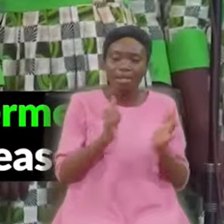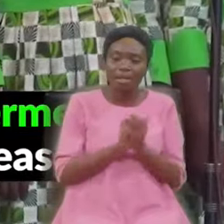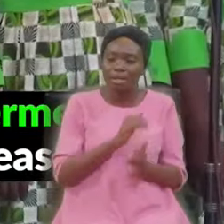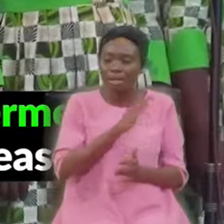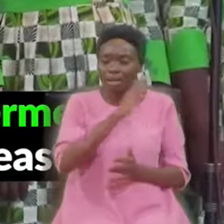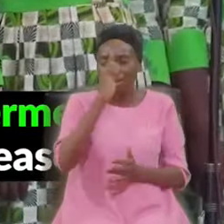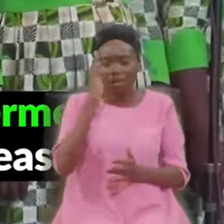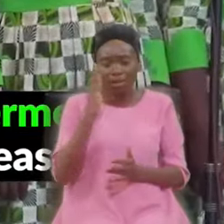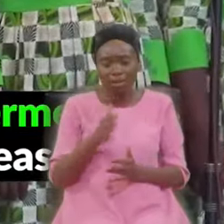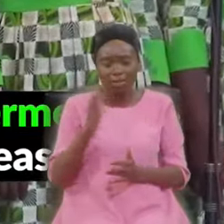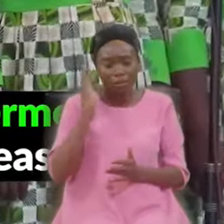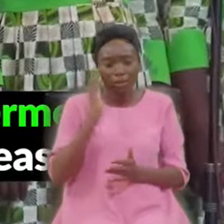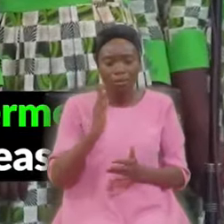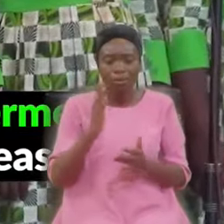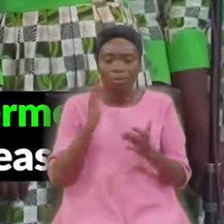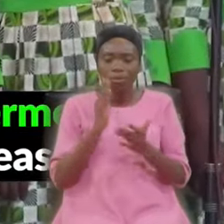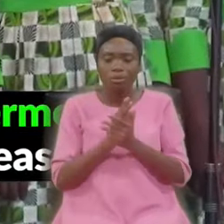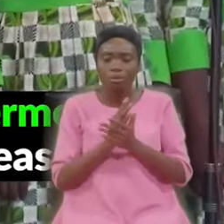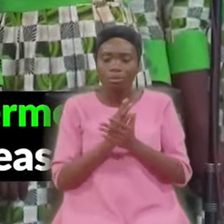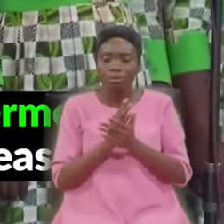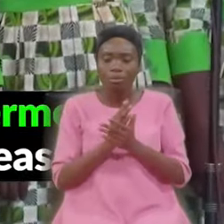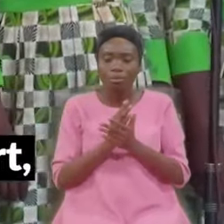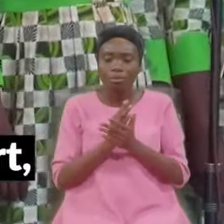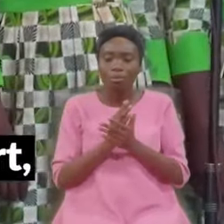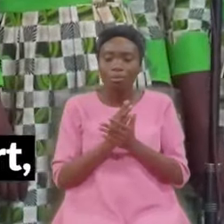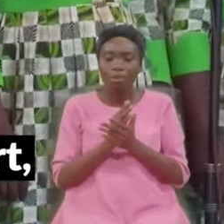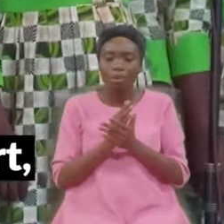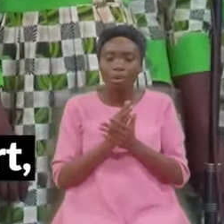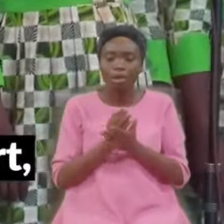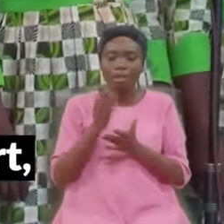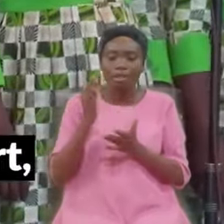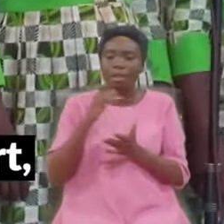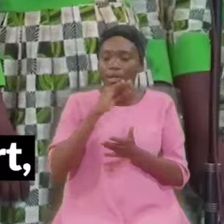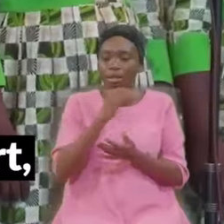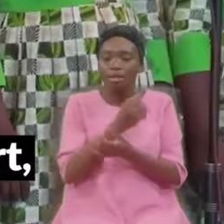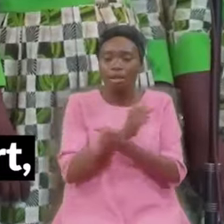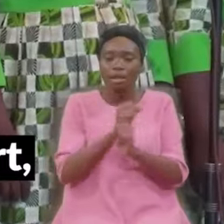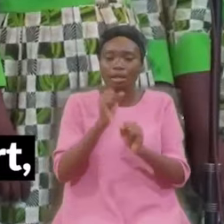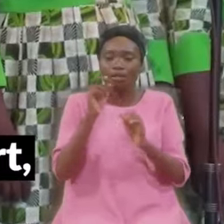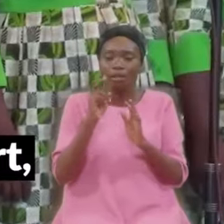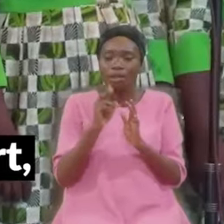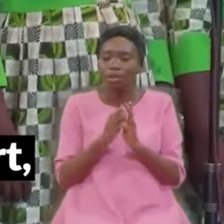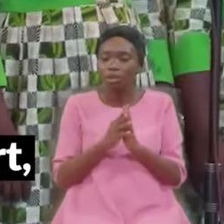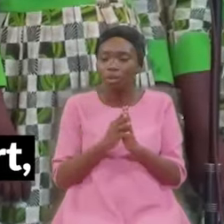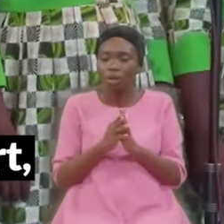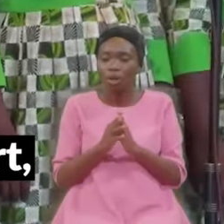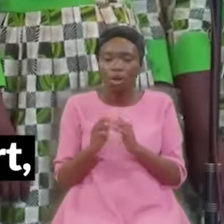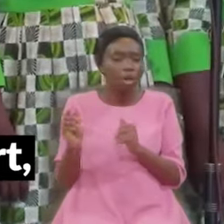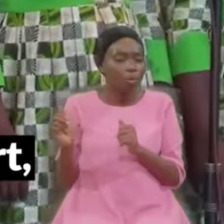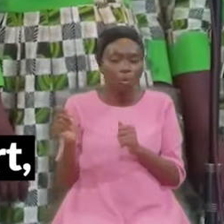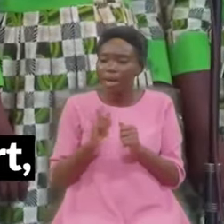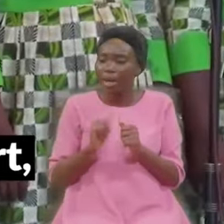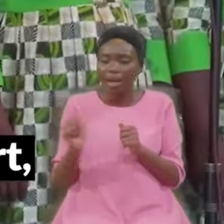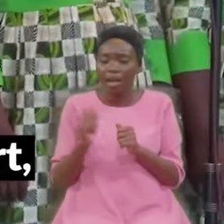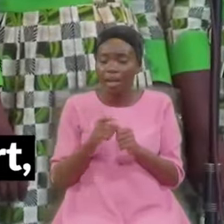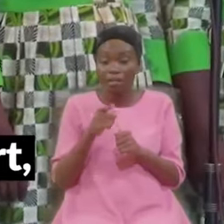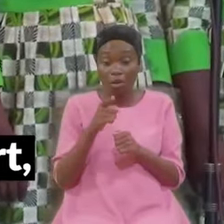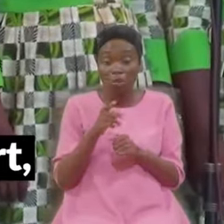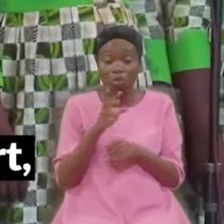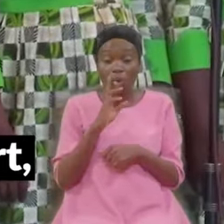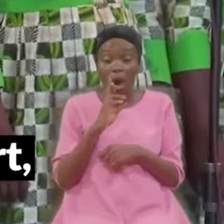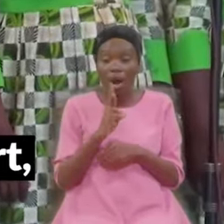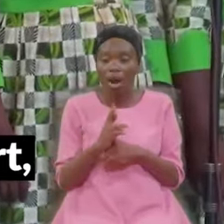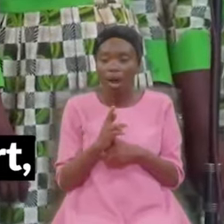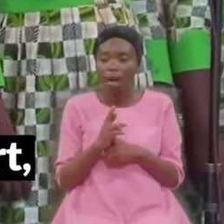Ne sont pas à leur terme. Il y a le salut, n'importe où